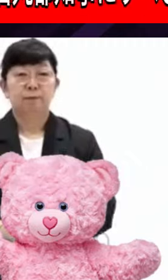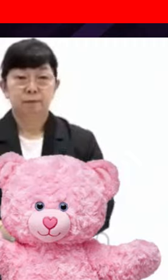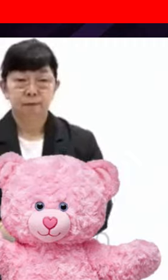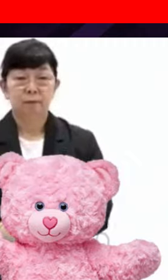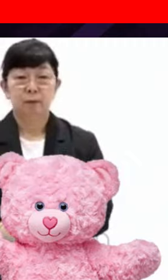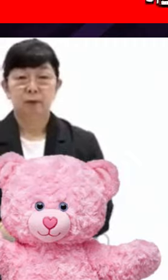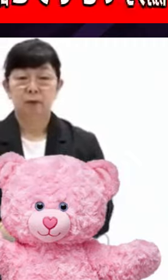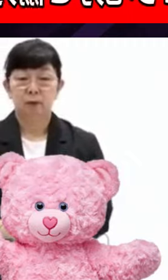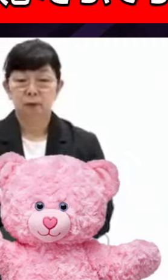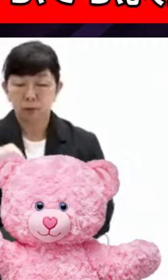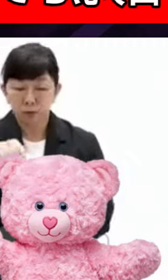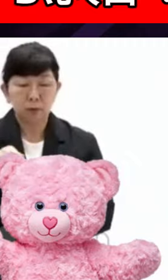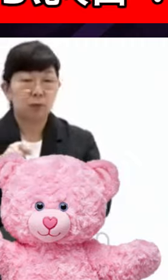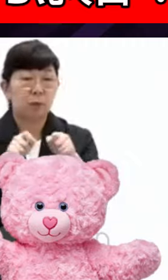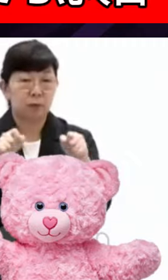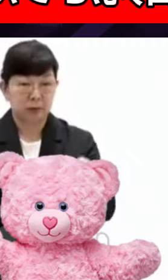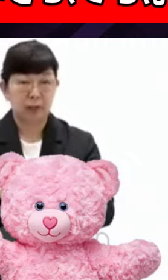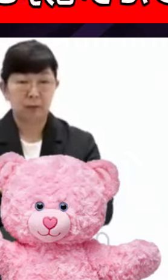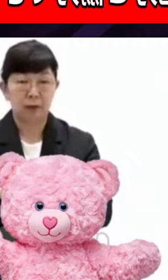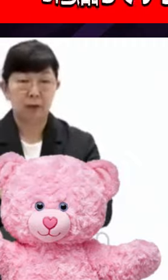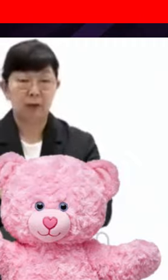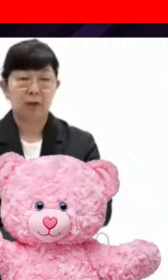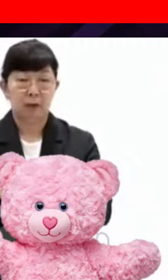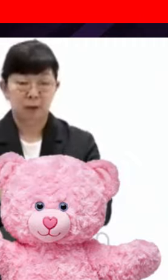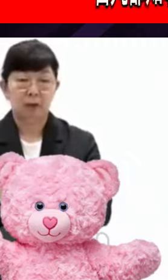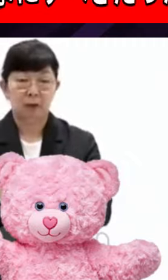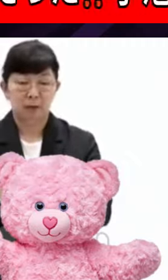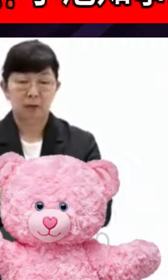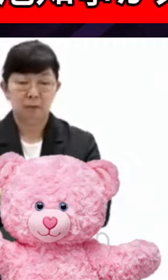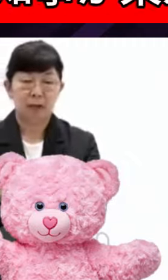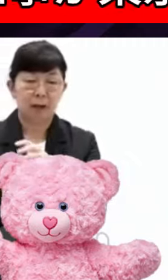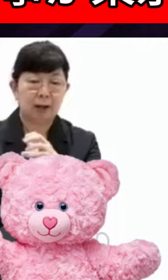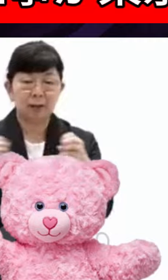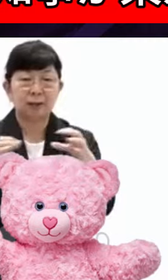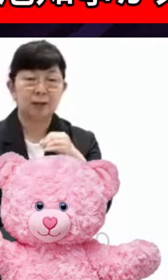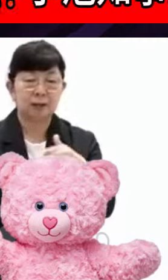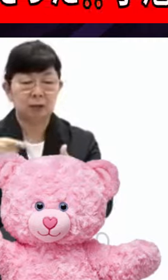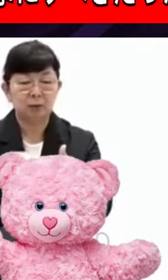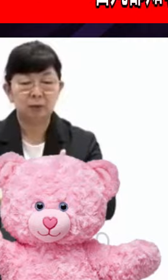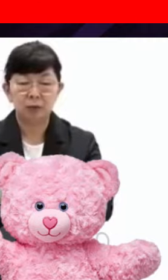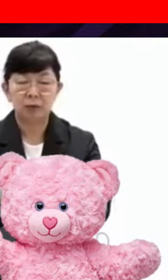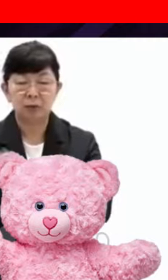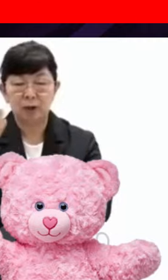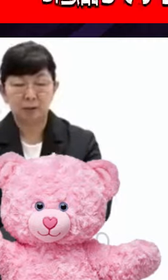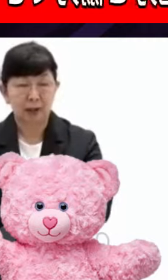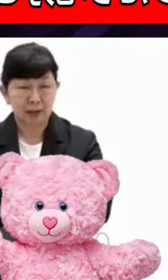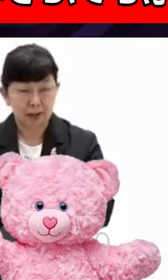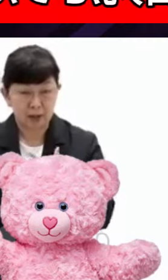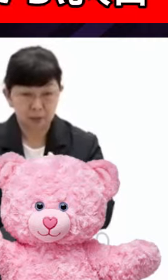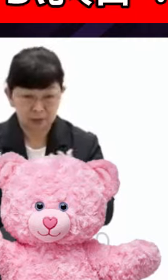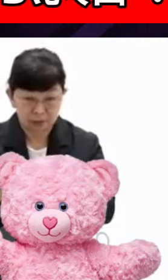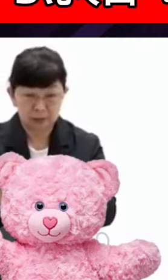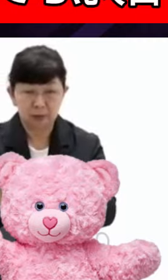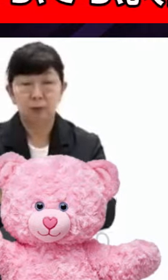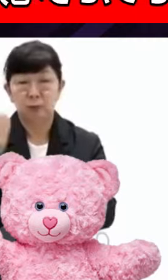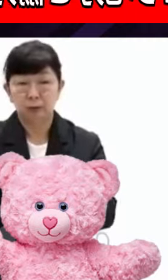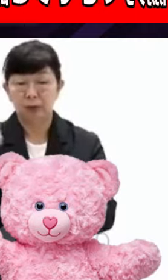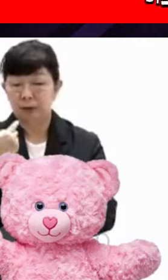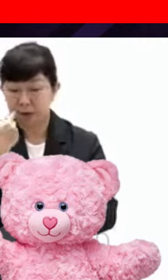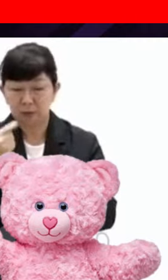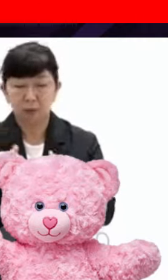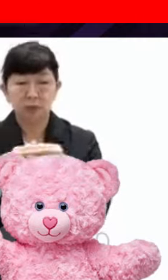この件についてはもうずっと同じような話が私の国会議員時代からも続いております